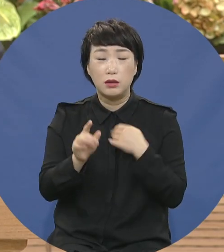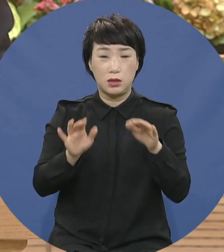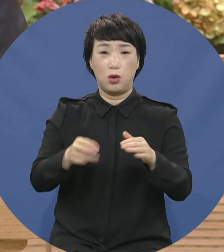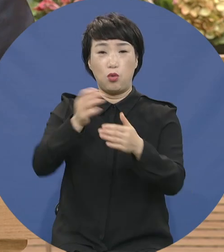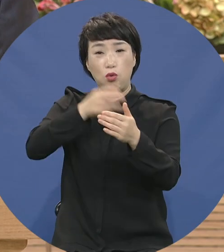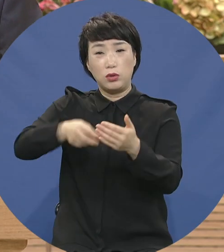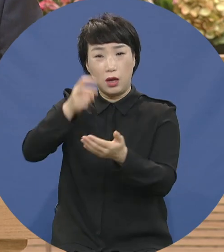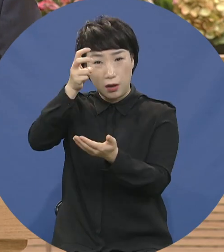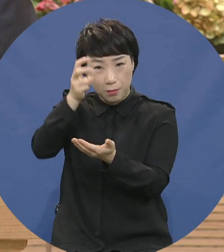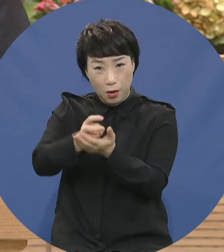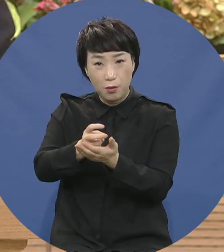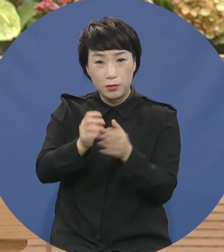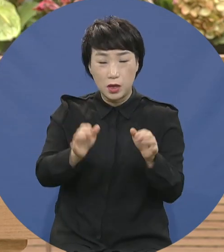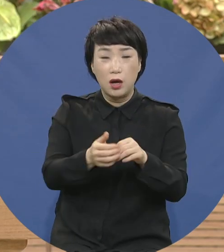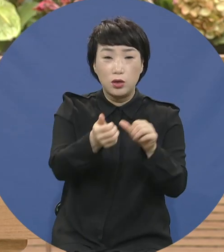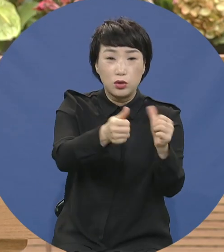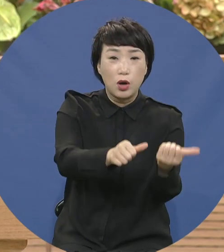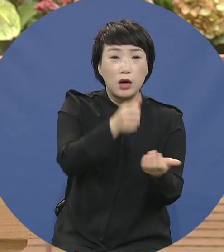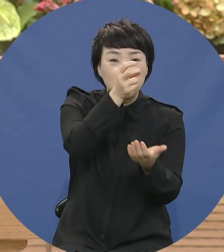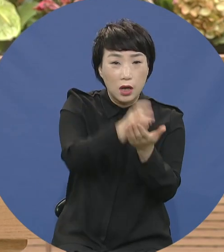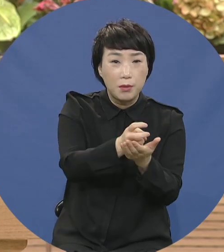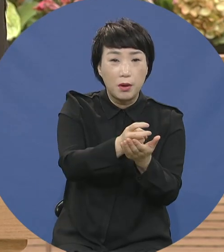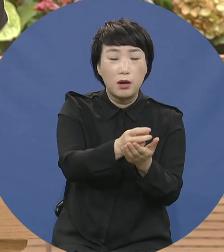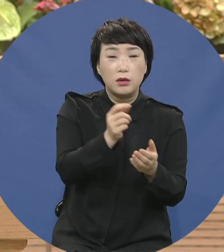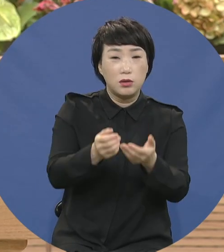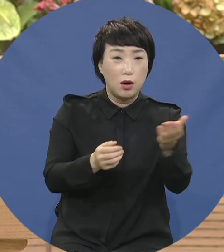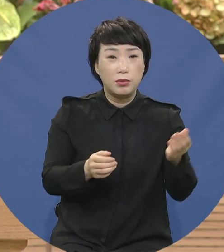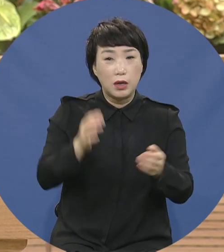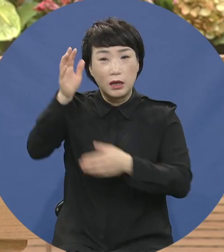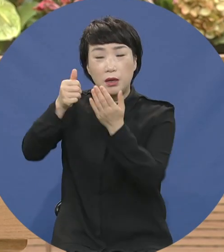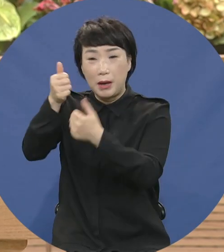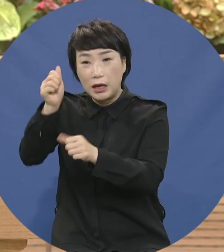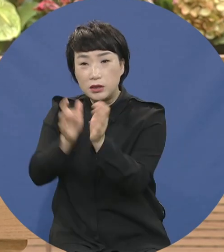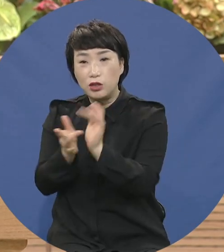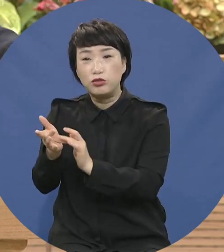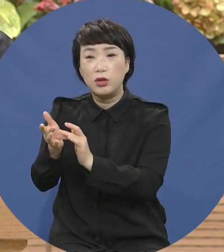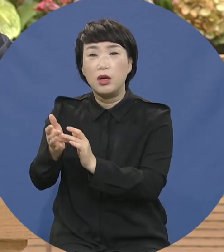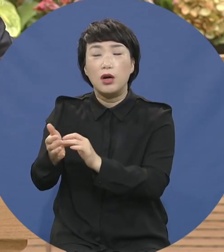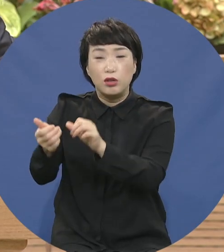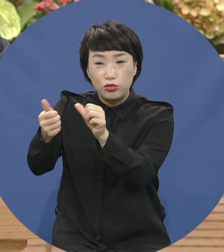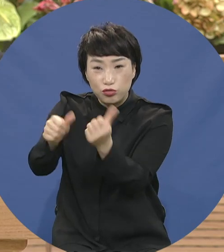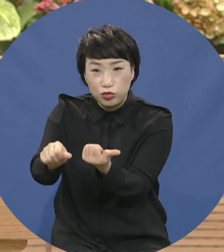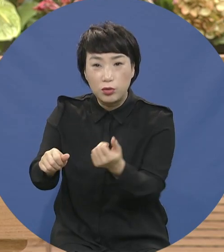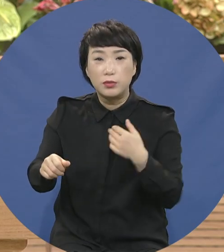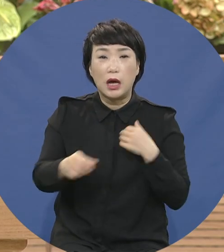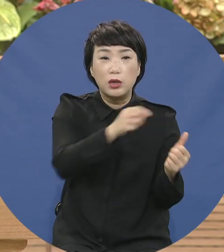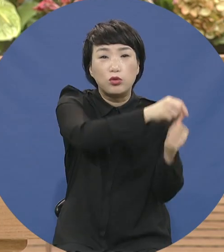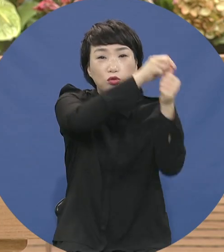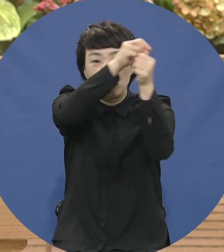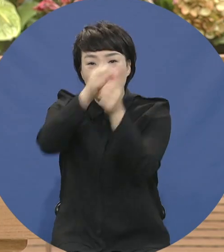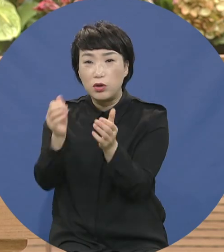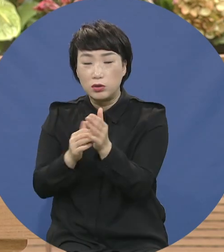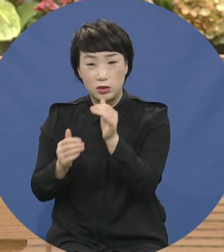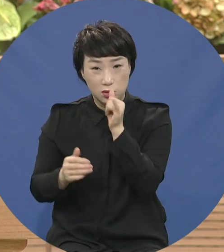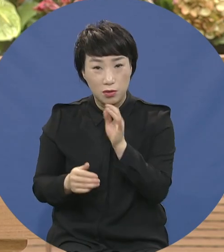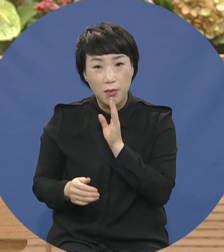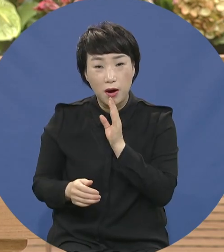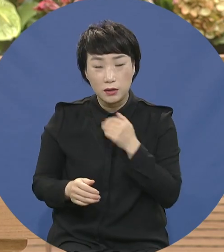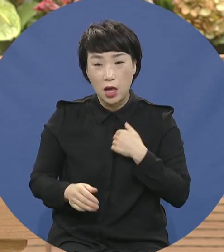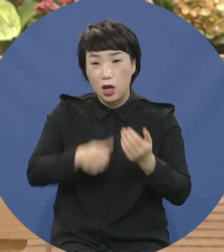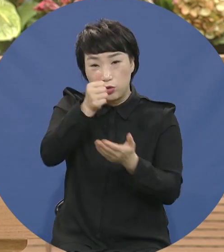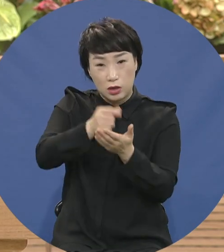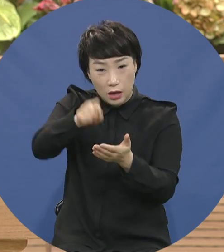공의의 법, 죄와 사망의 법에서 하나님의 아들이 죽음으로 죄값을